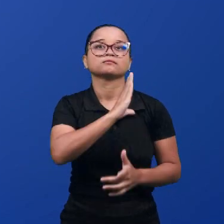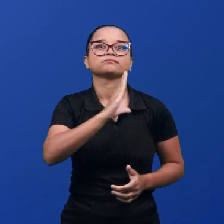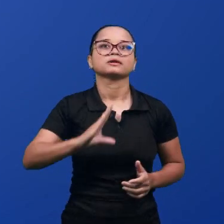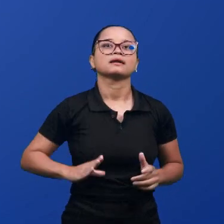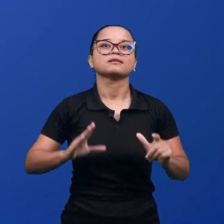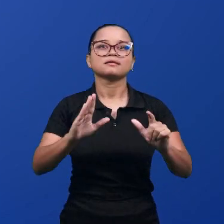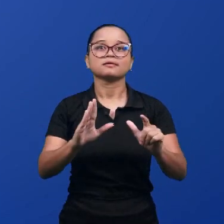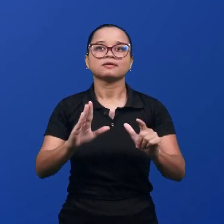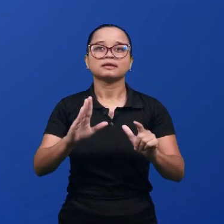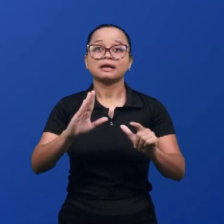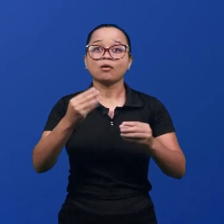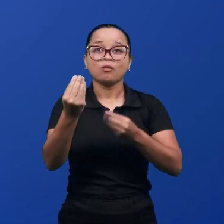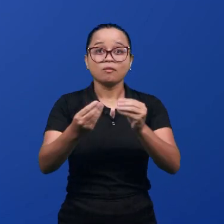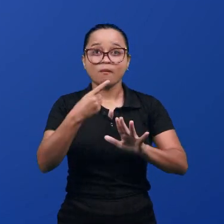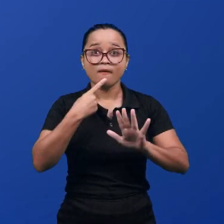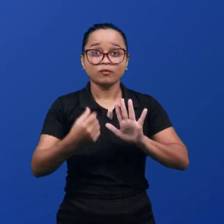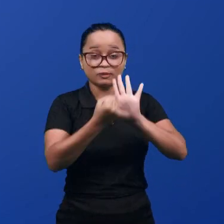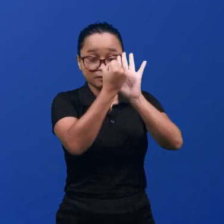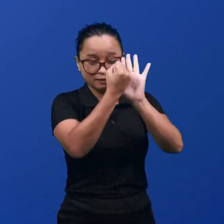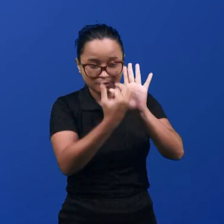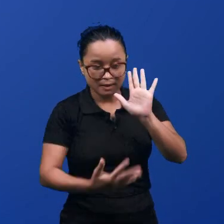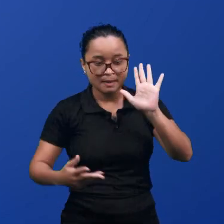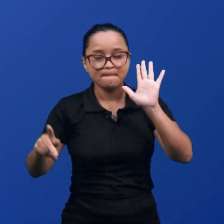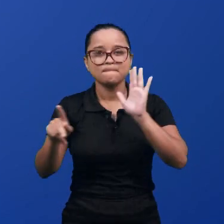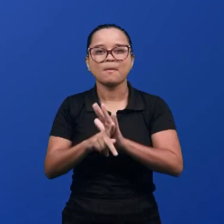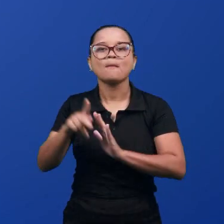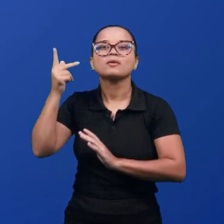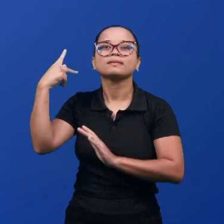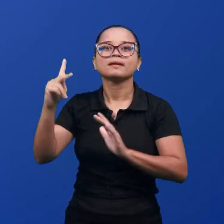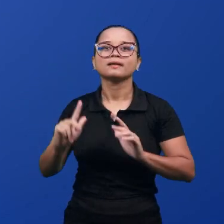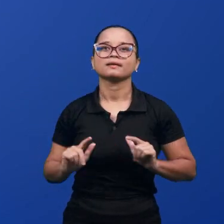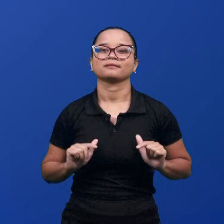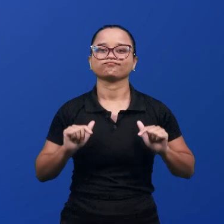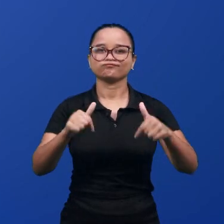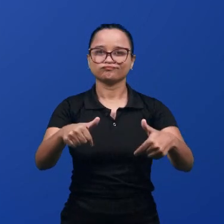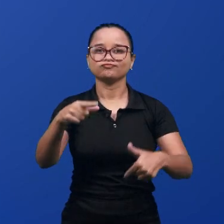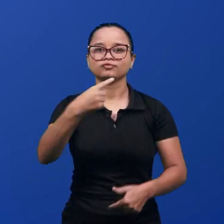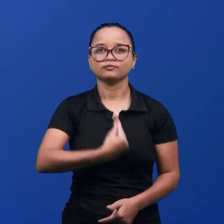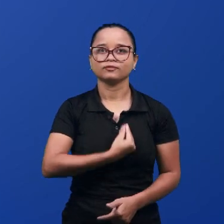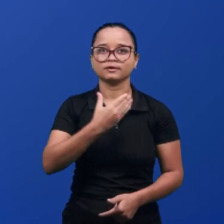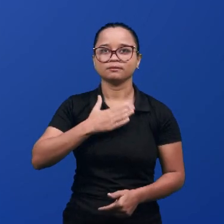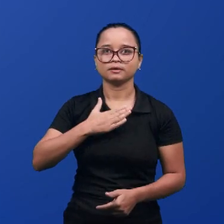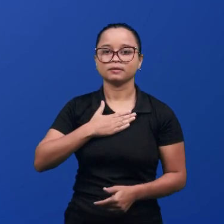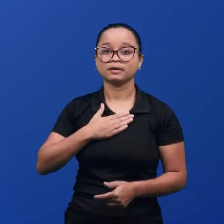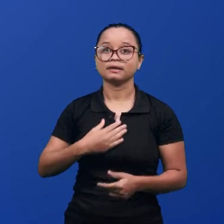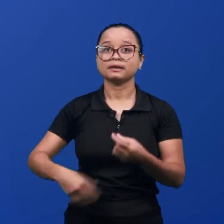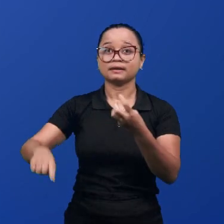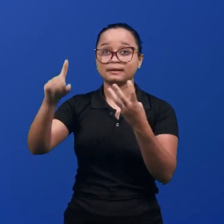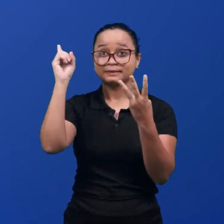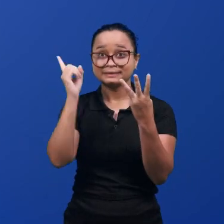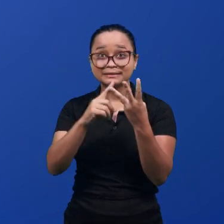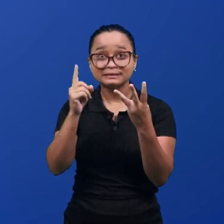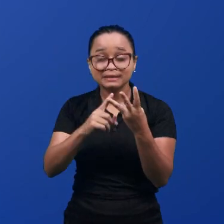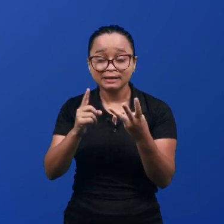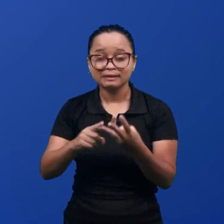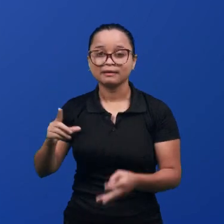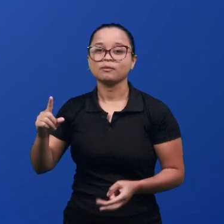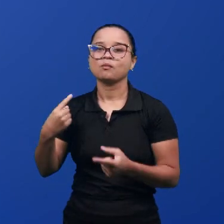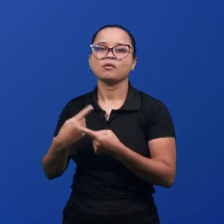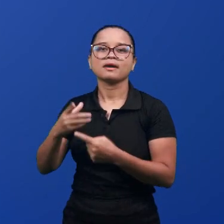sang, a fait pour moi. Своей драгоценной кровью. Бог спас меня